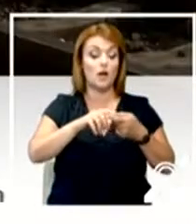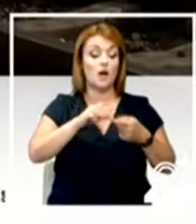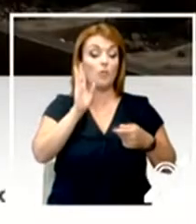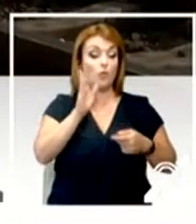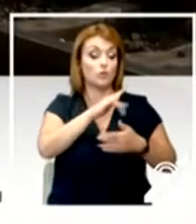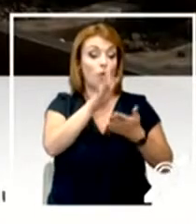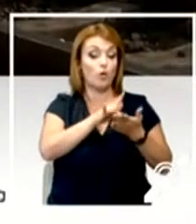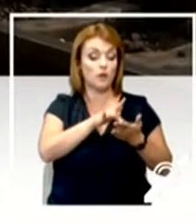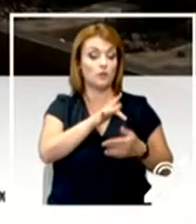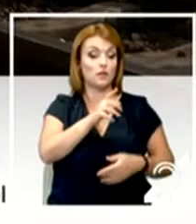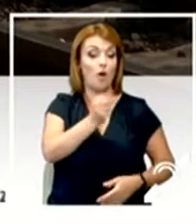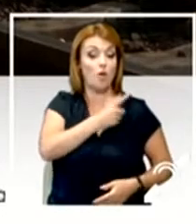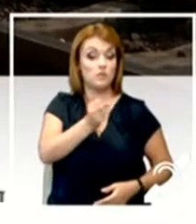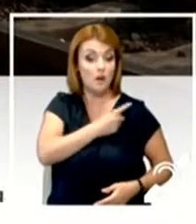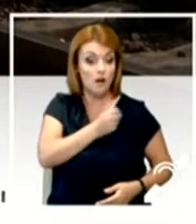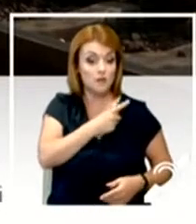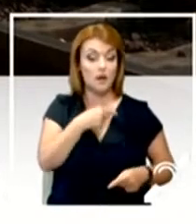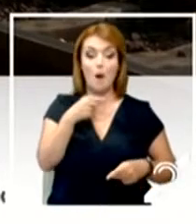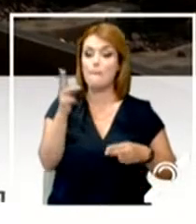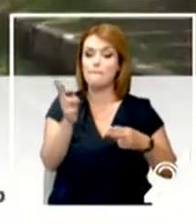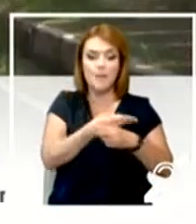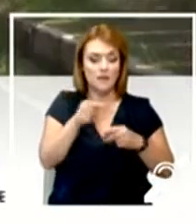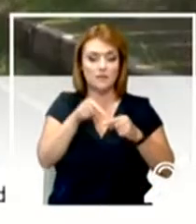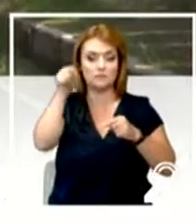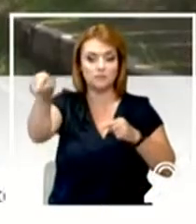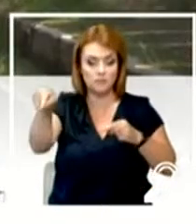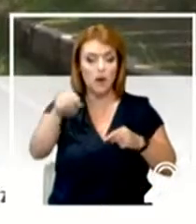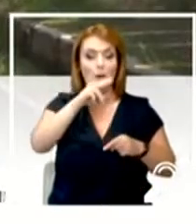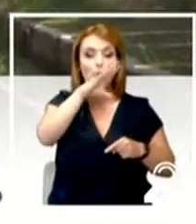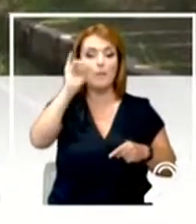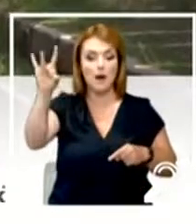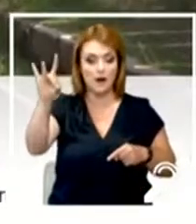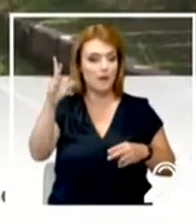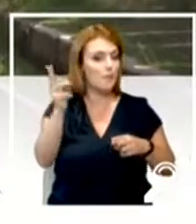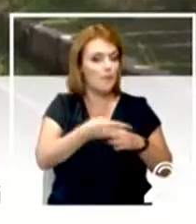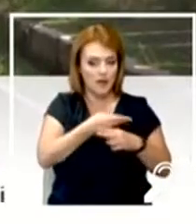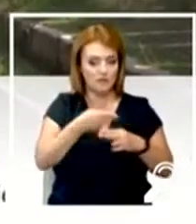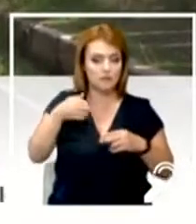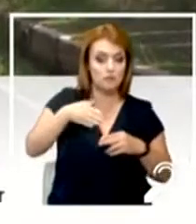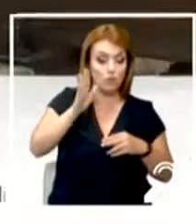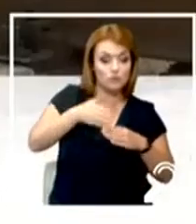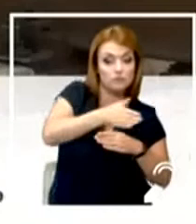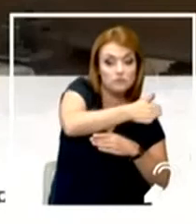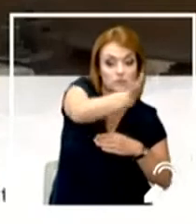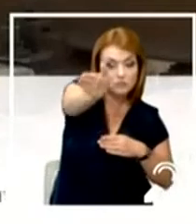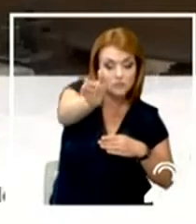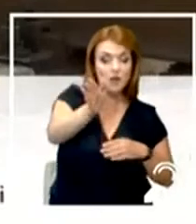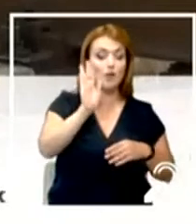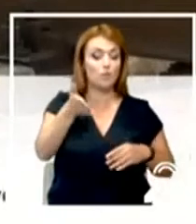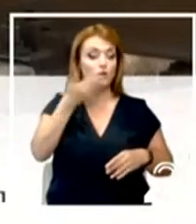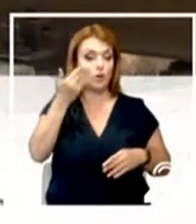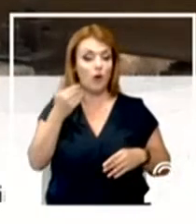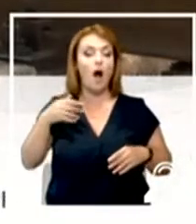linie micșorează distanța între Odessa și porturile Dunărene, Galați, dar și Constanța și o micșorează